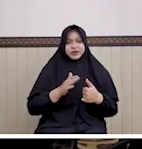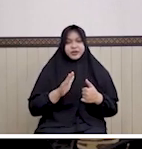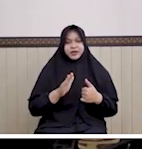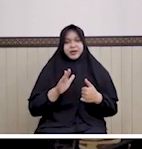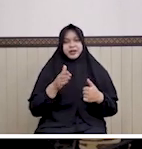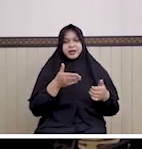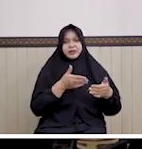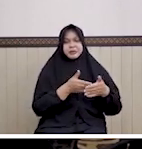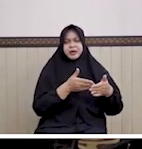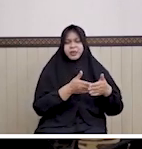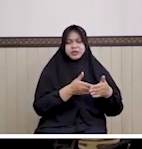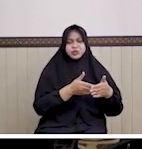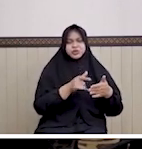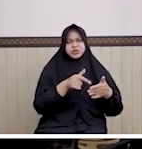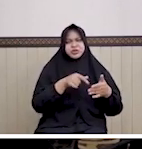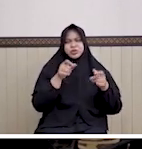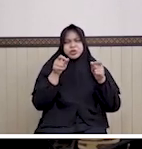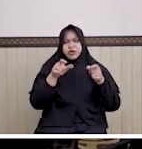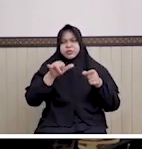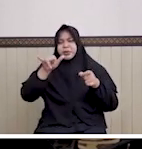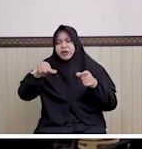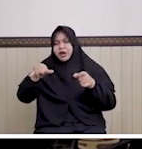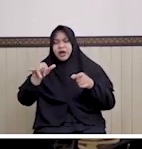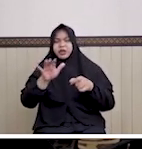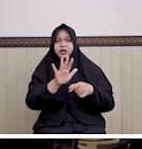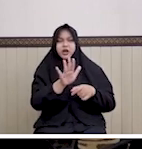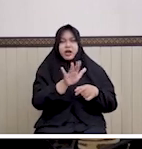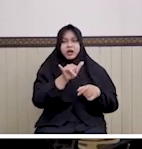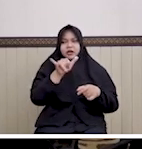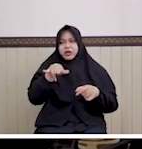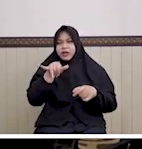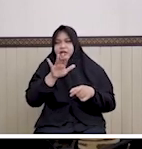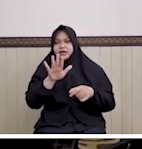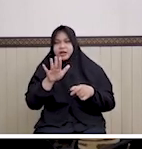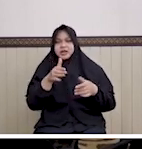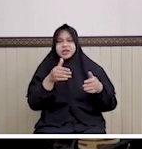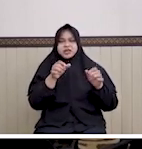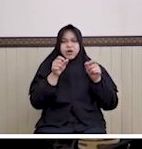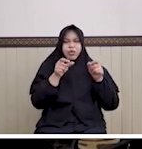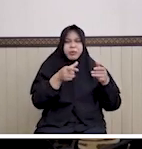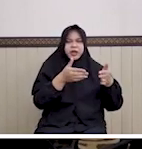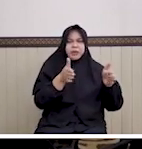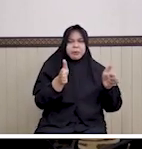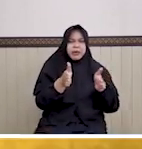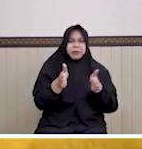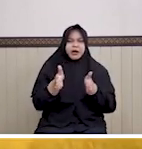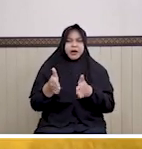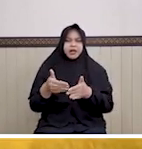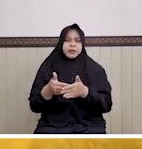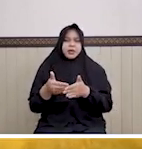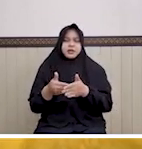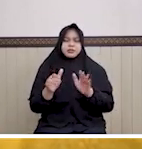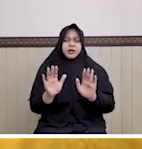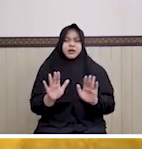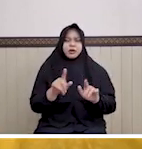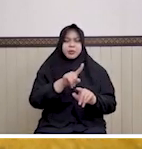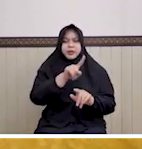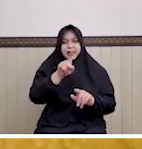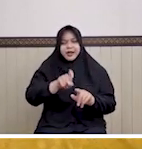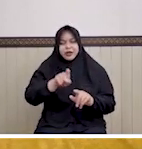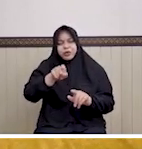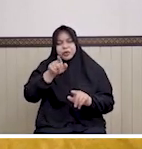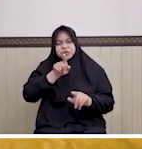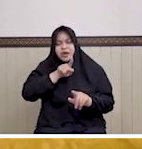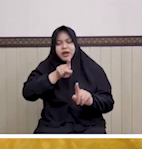cuma sangat terbatas sekali makanya kita Satya kalau pertanyaan-pertanyaan itu kita harus